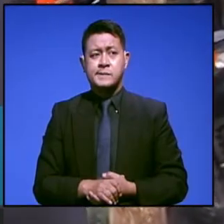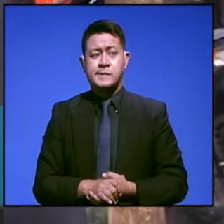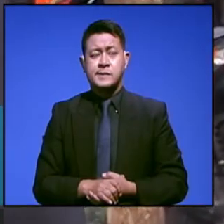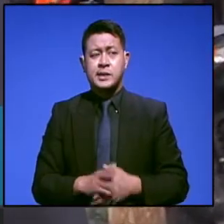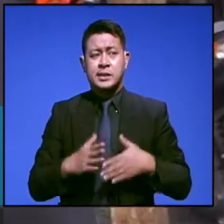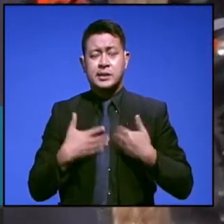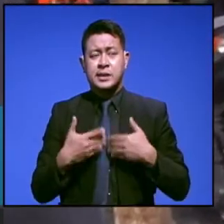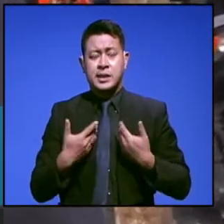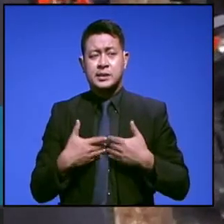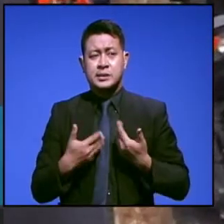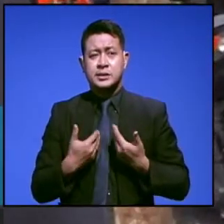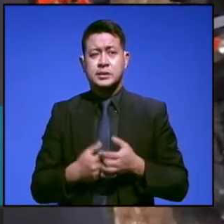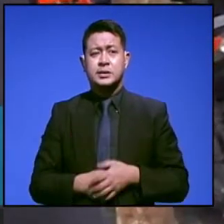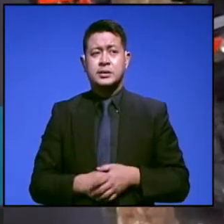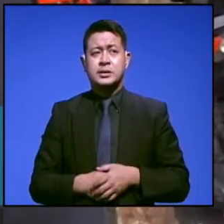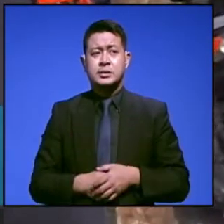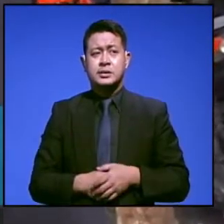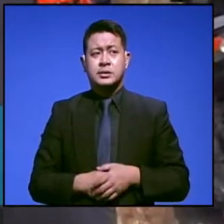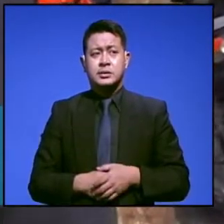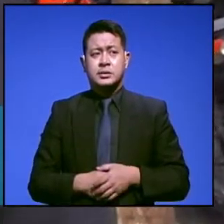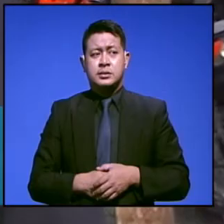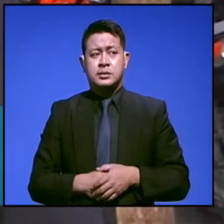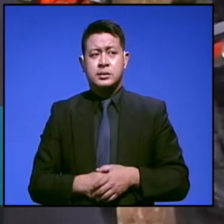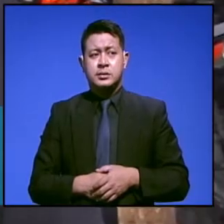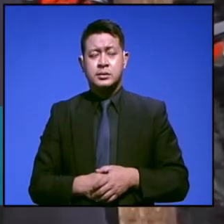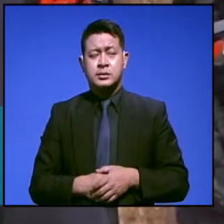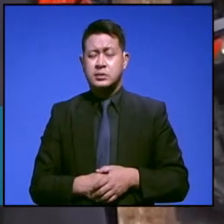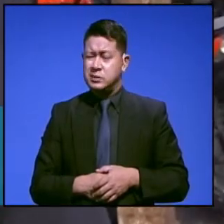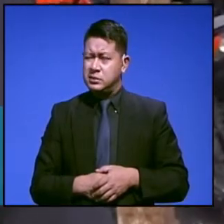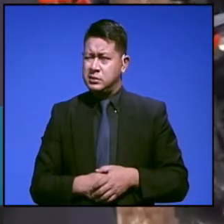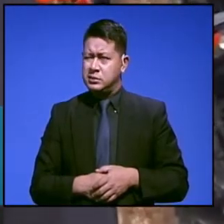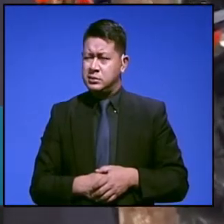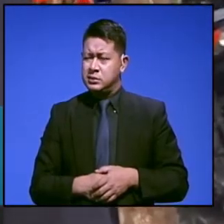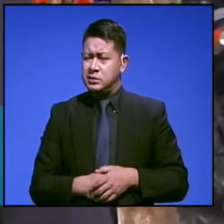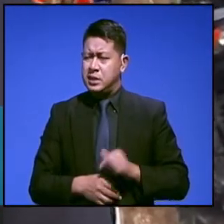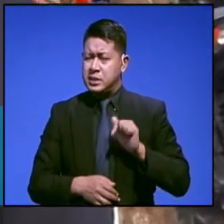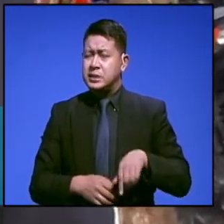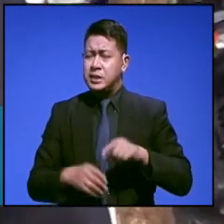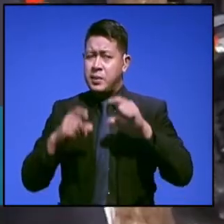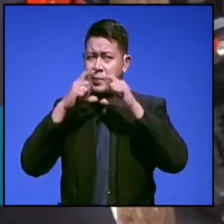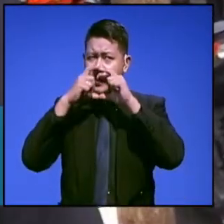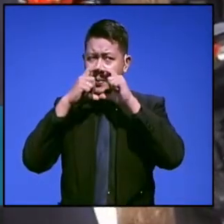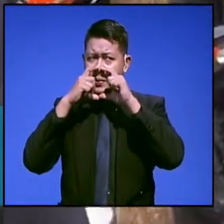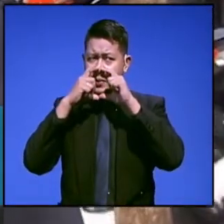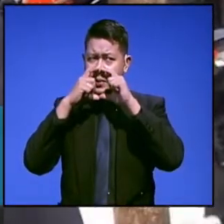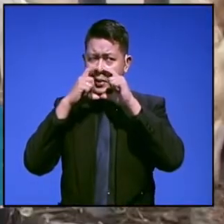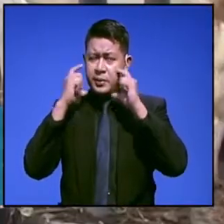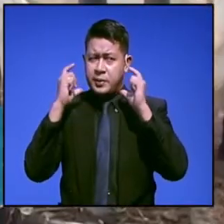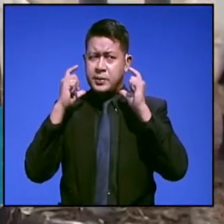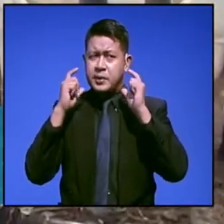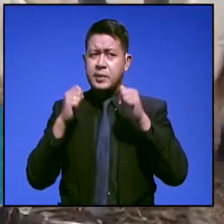Seneng ya Pak ya? Pemerintah itu, sudahlah. Kasihan sungguh kepada masyarakat. Makanya disuruh pakai masker kok melanggar gitu saya.